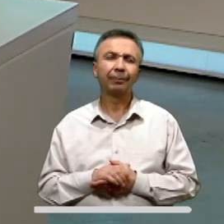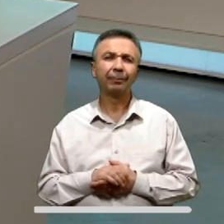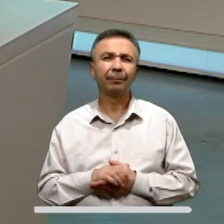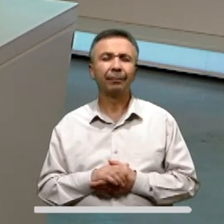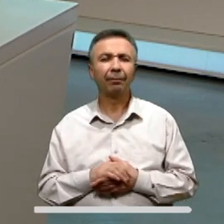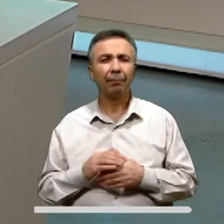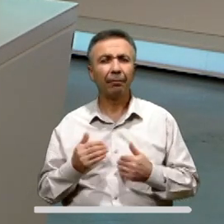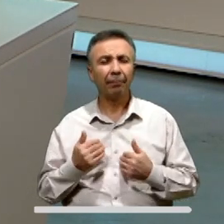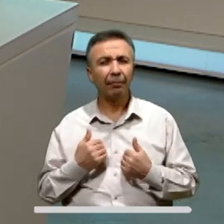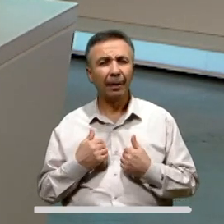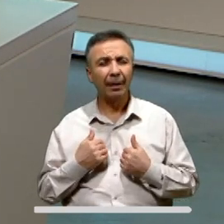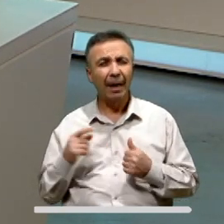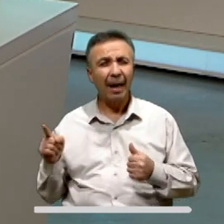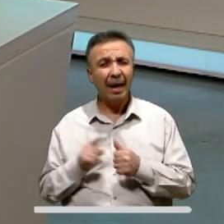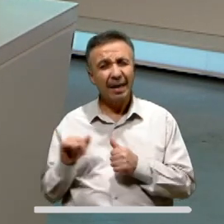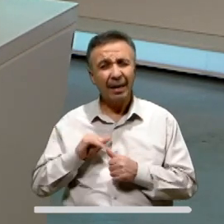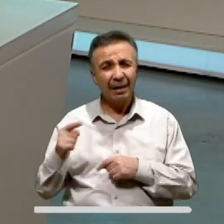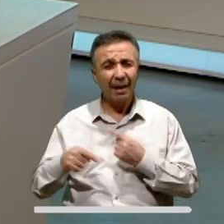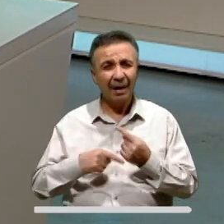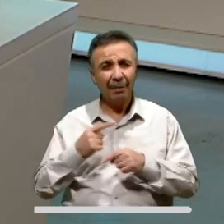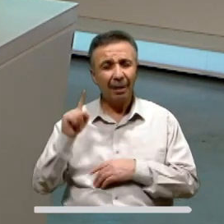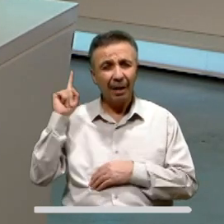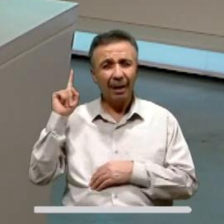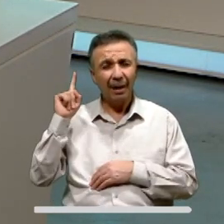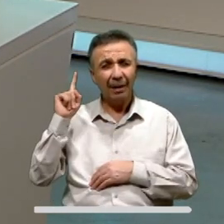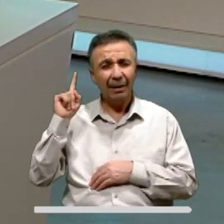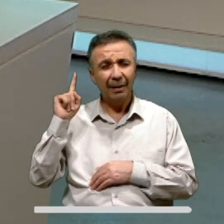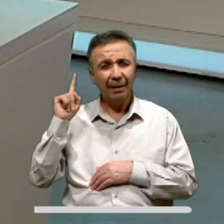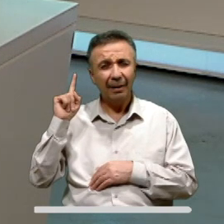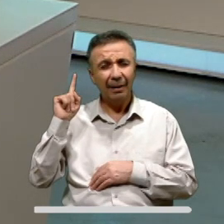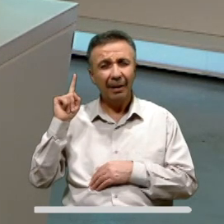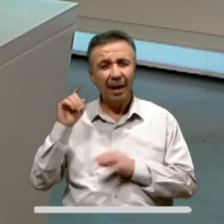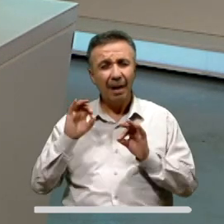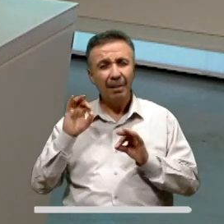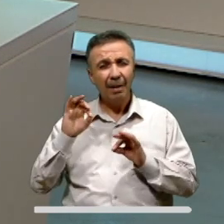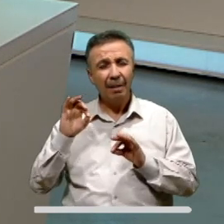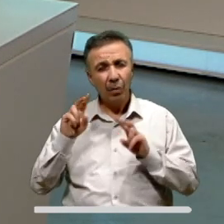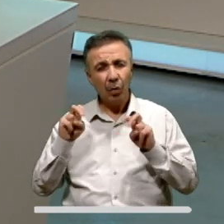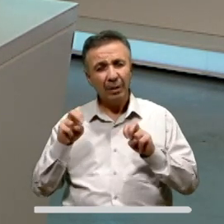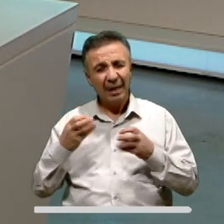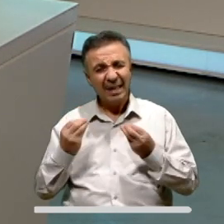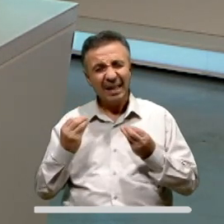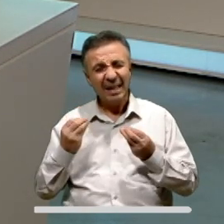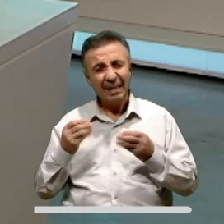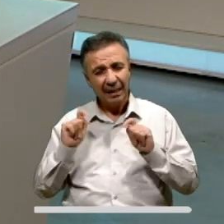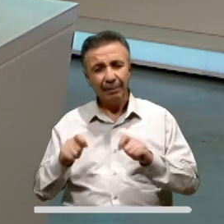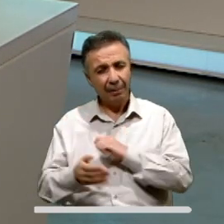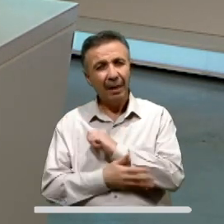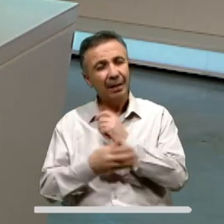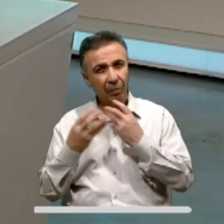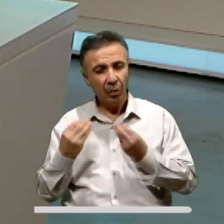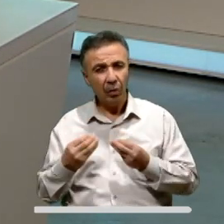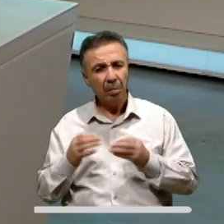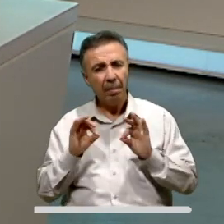en yakın bir akrabama Allah'ın yanında gitmesin her konuda iyilik yaptım. Yardımcı oldum.